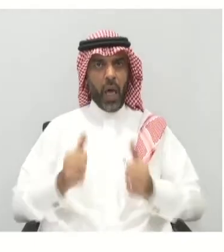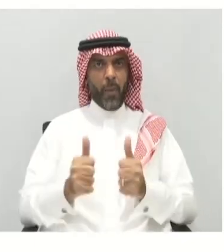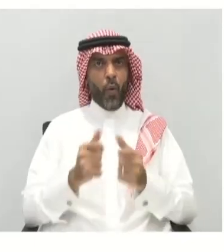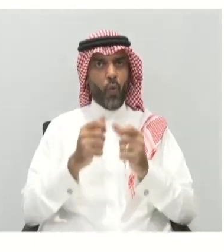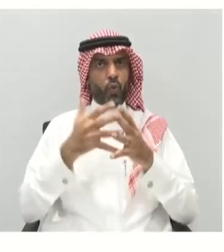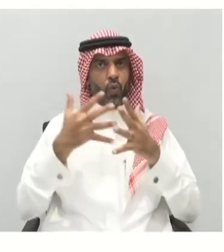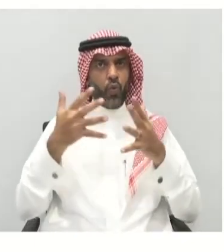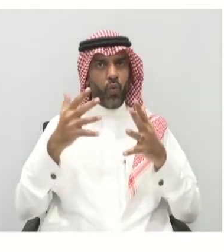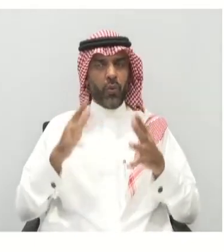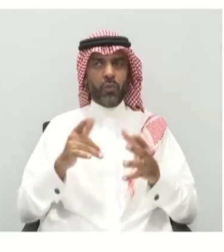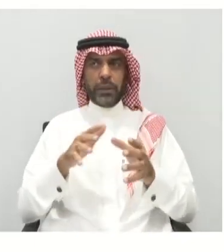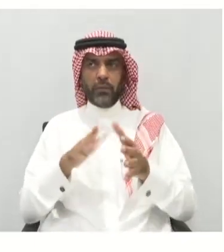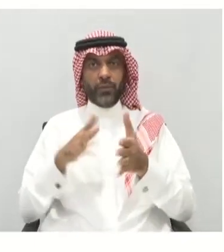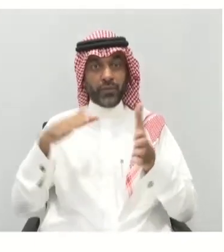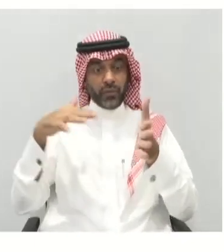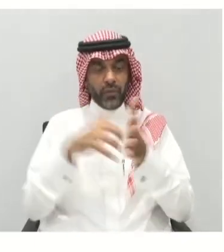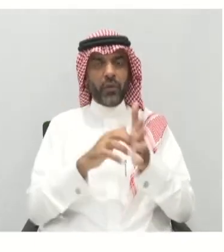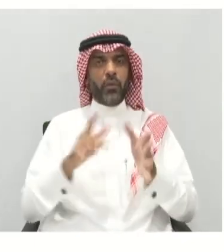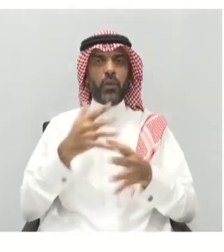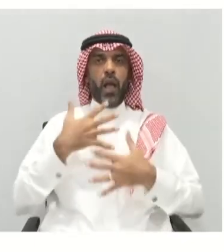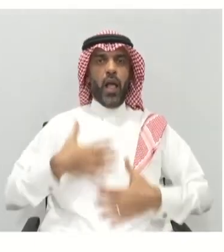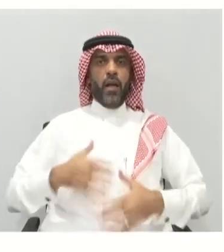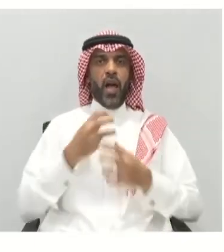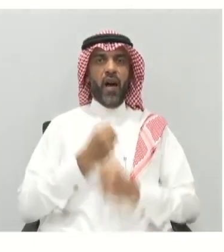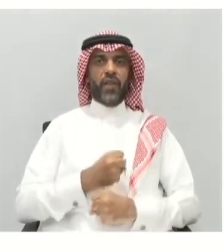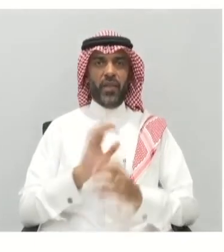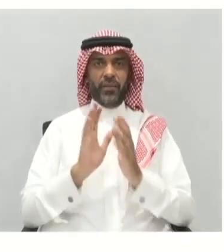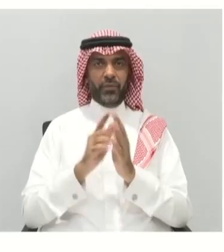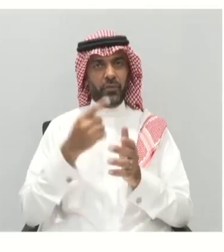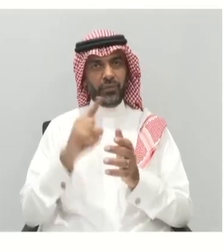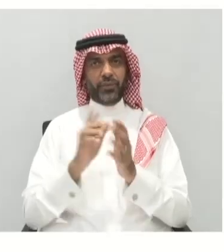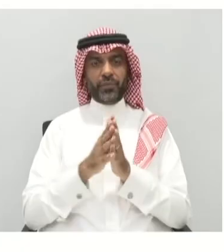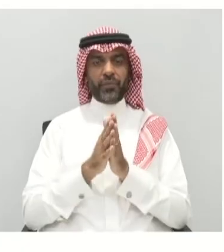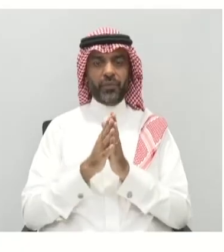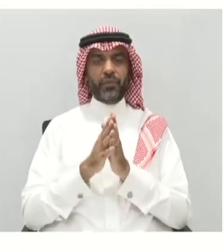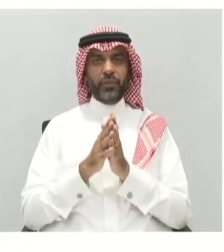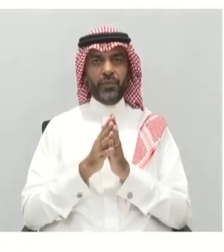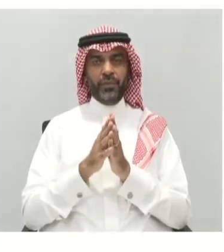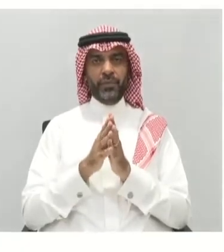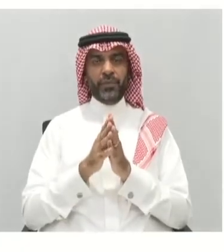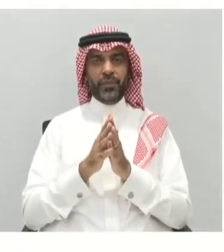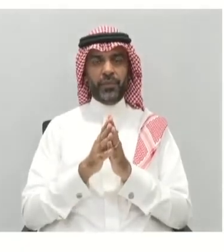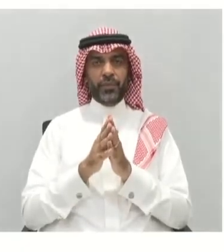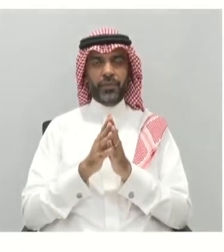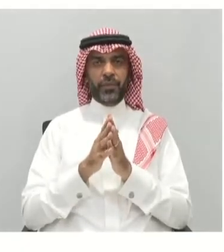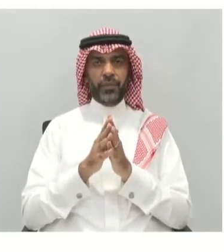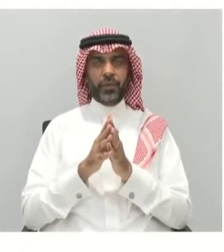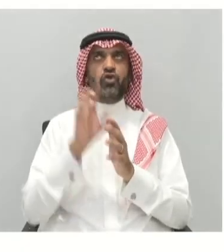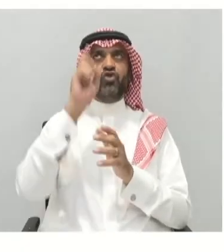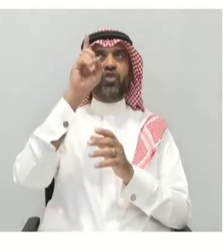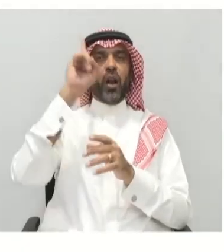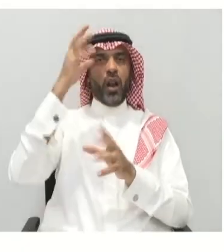وتقنيات عاليه والقياده بشكل متزن لا يسبب الحوادث باذن الله تعالى